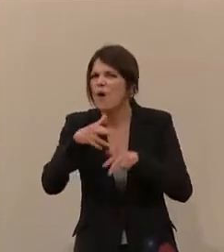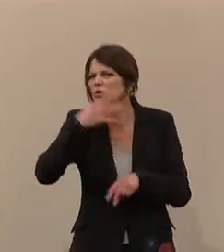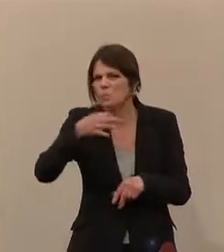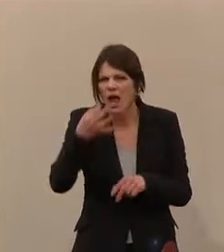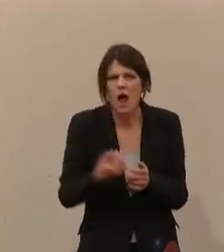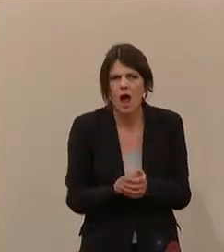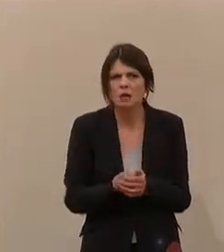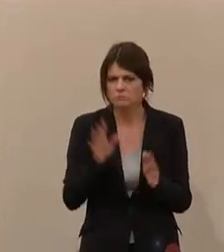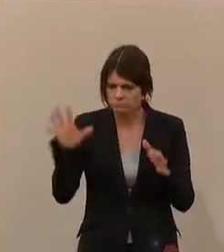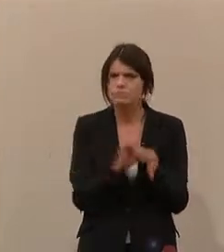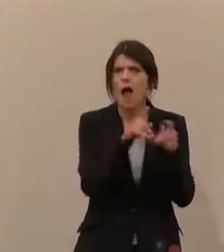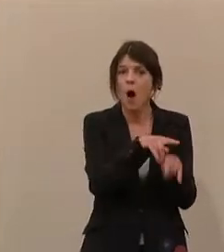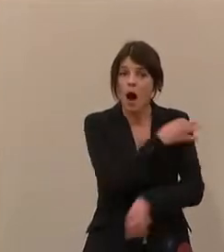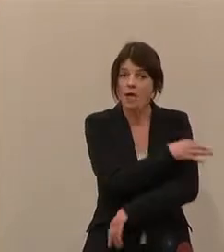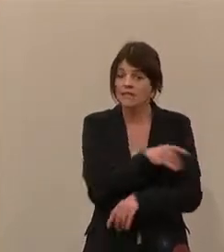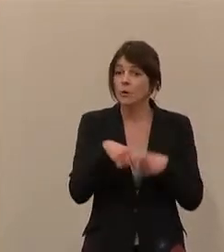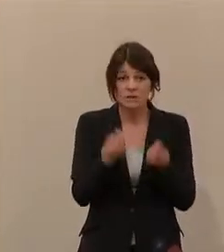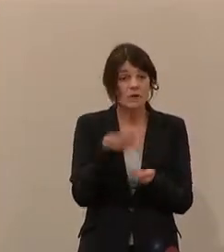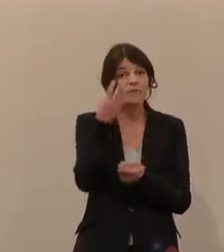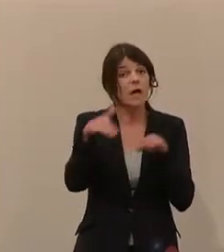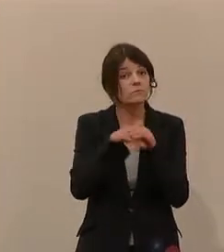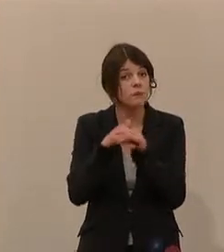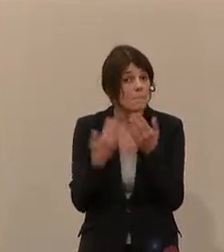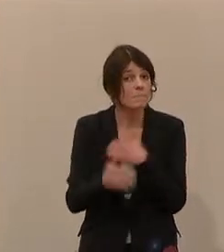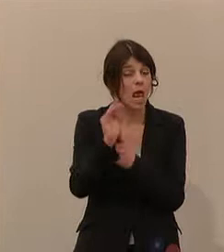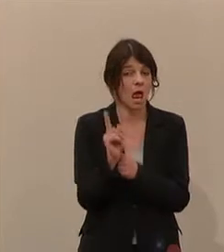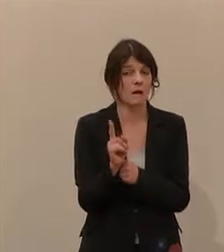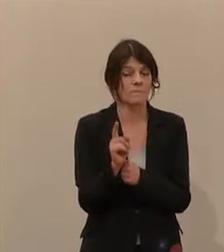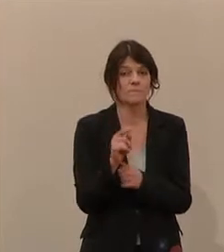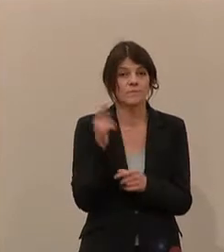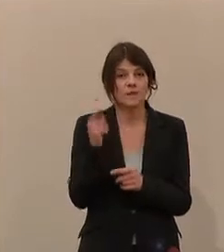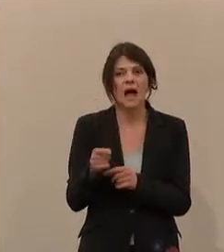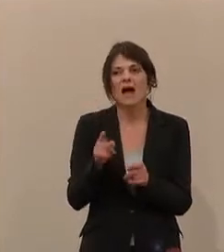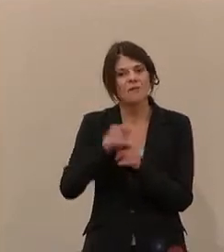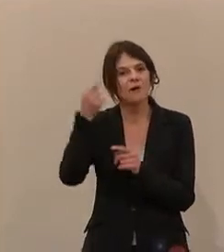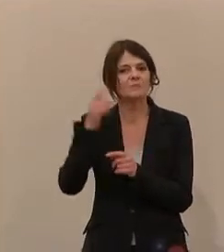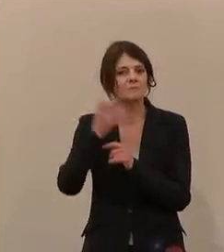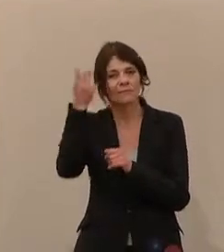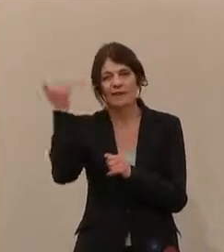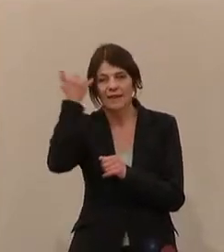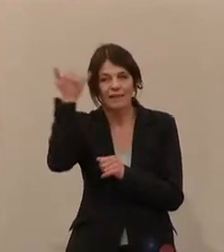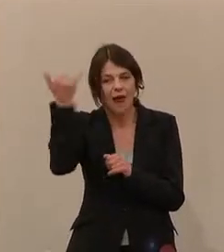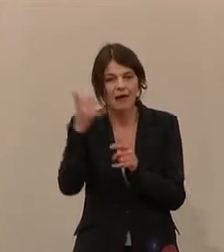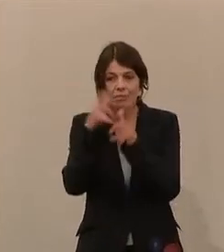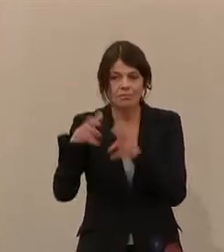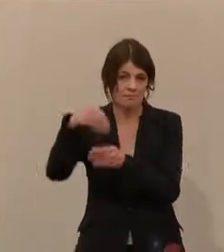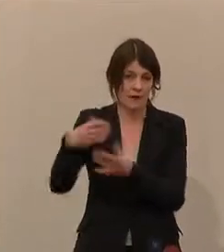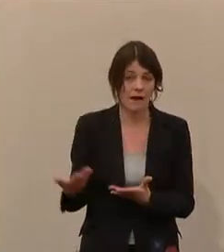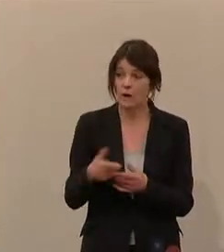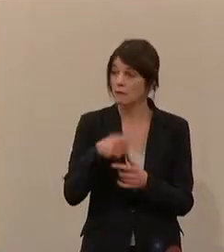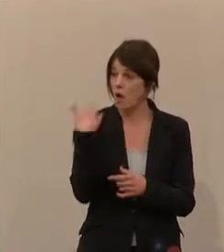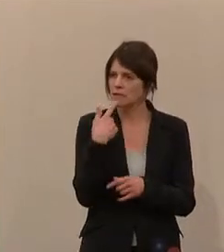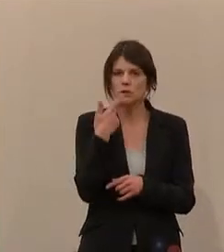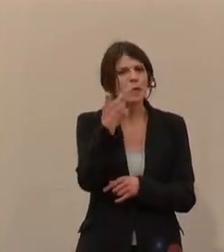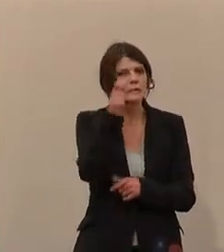die auch dem Kanzler zuzurechnen sind. Und es gibt 4 Stellen mehr beim Think Tank. Das heißt, statt 20 Personen, wie es vorher der